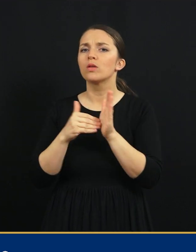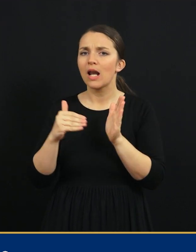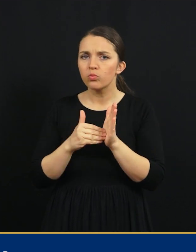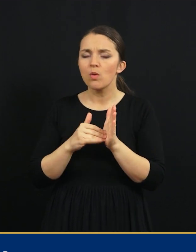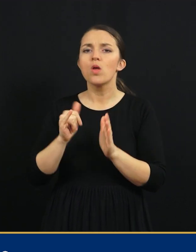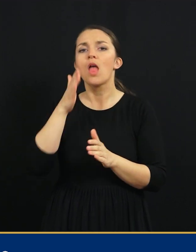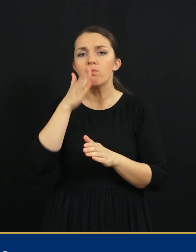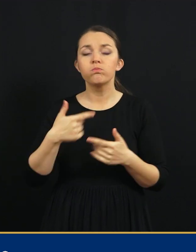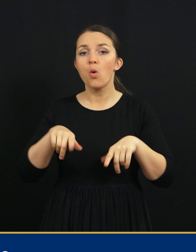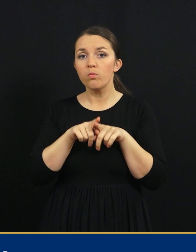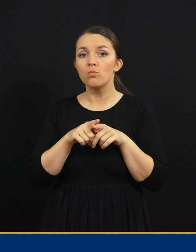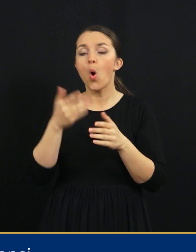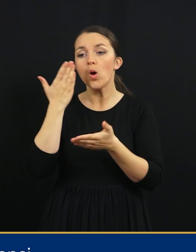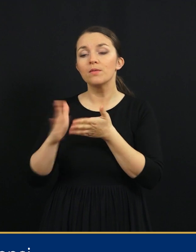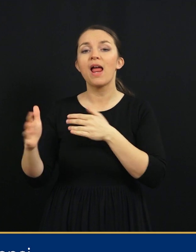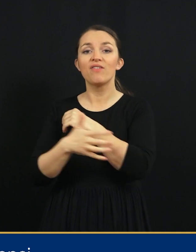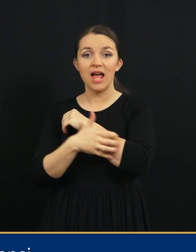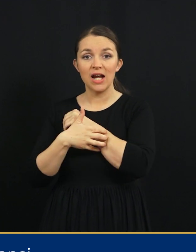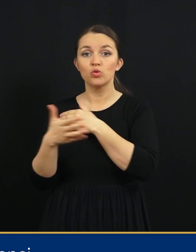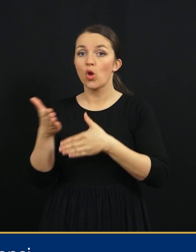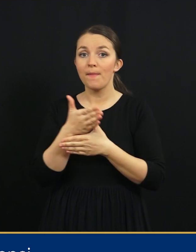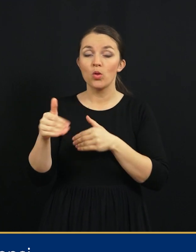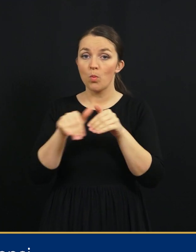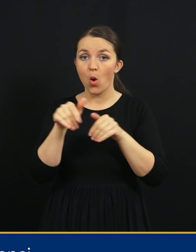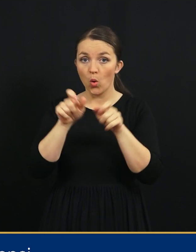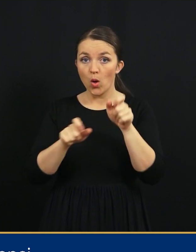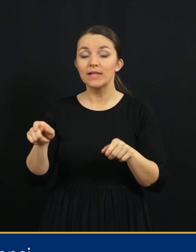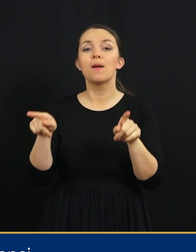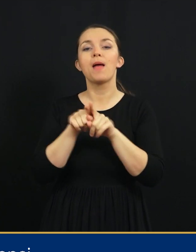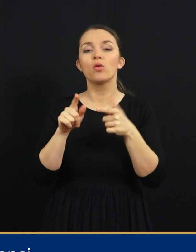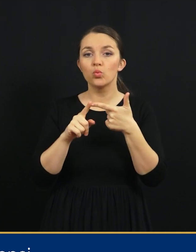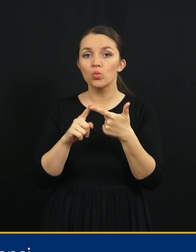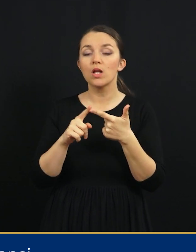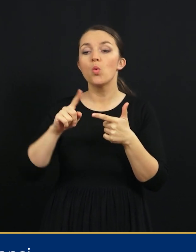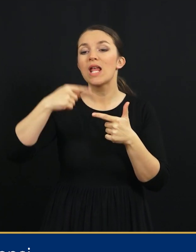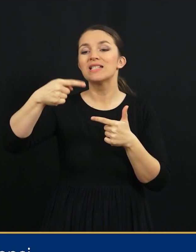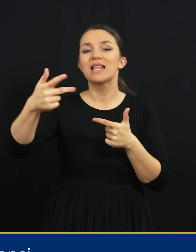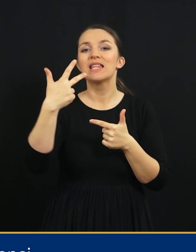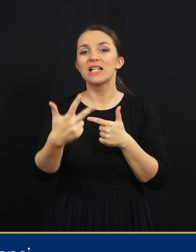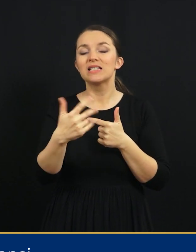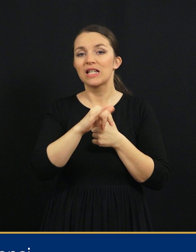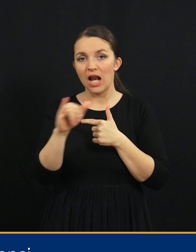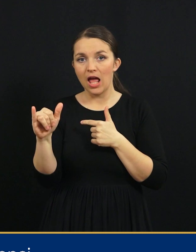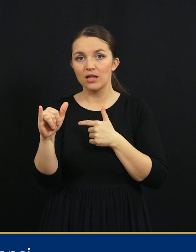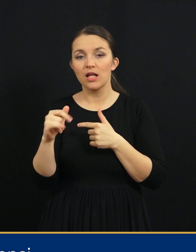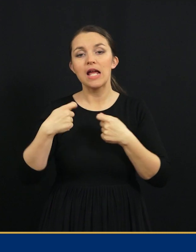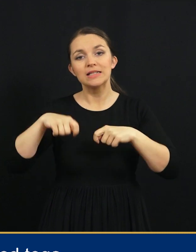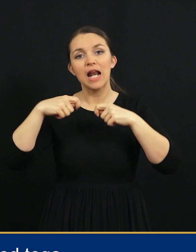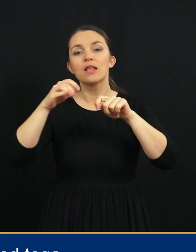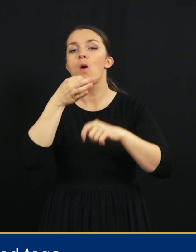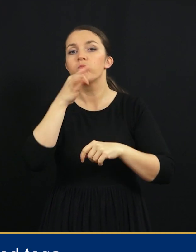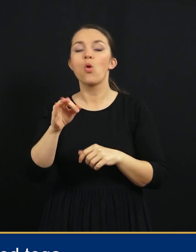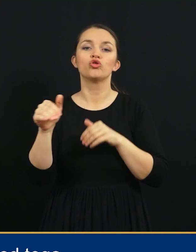potrebujemo, da bomo prvič odpravili revščino med upokojenci in drugič v naslednjih 30 letih